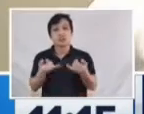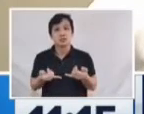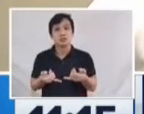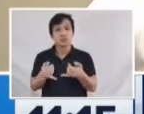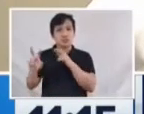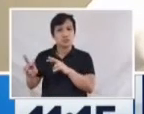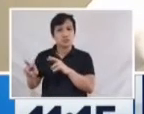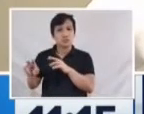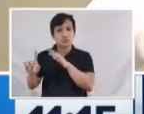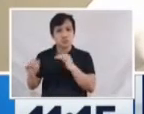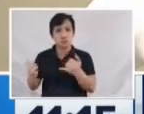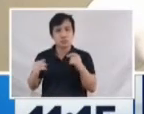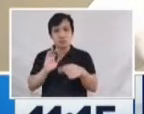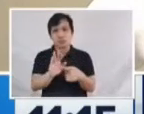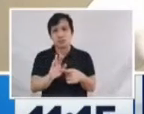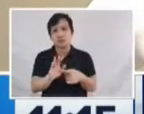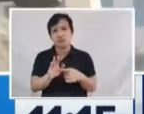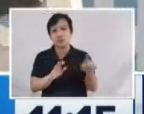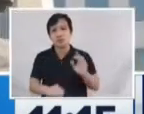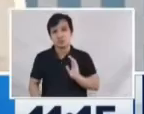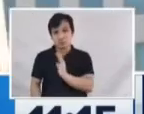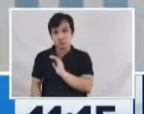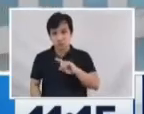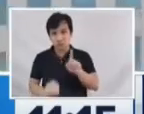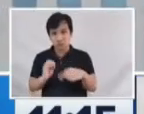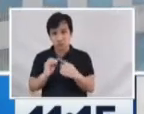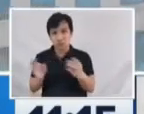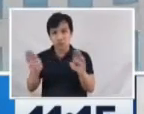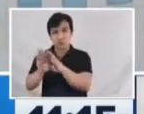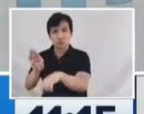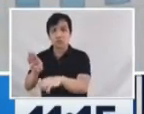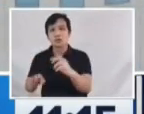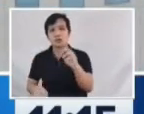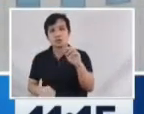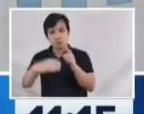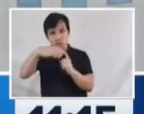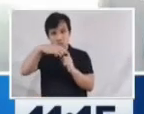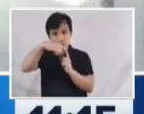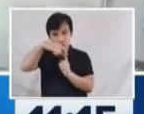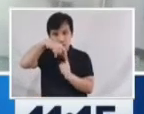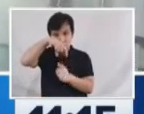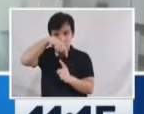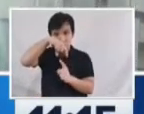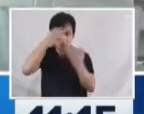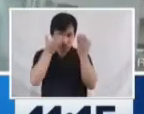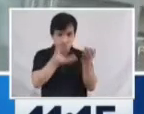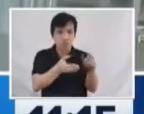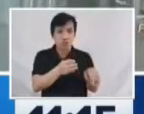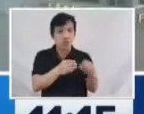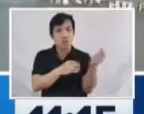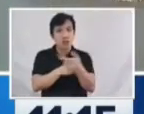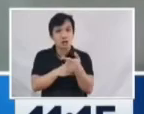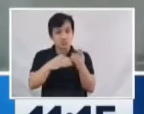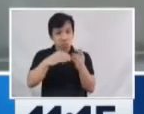Well, malinaw na malinaw po sa saligang batas, no? Tanging kongreso lamang po ang pwedeng magbigay ng prangkisa. Wala na pong ibang ahensya ng gobyerno